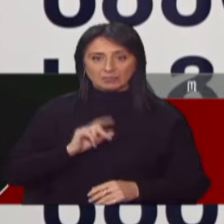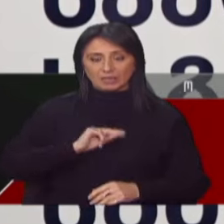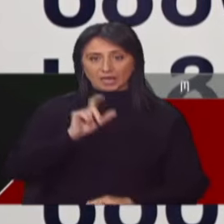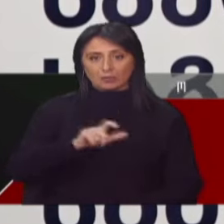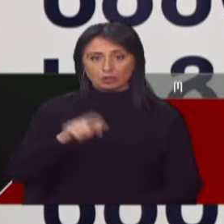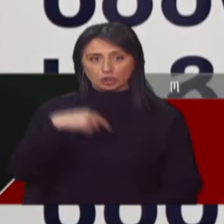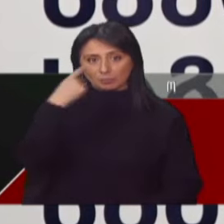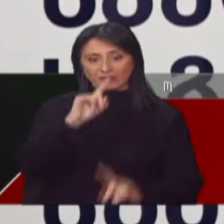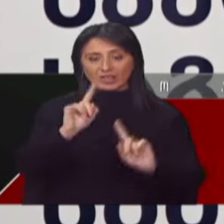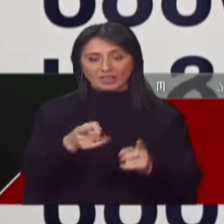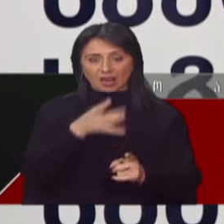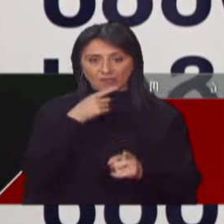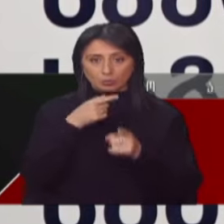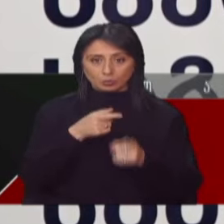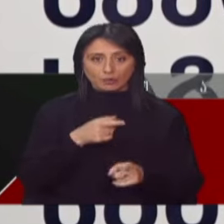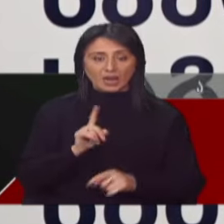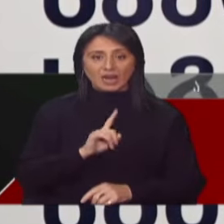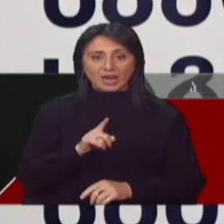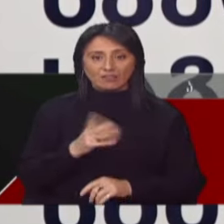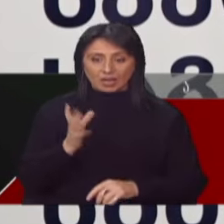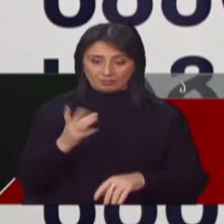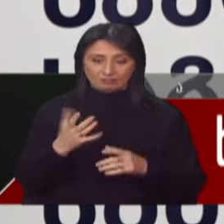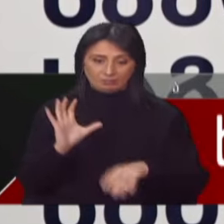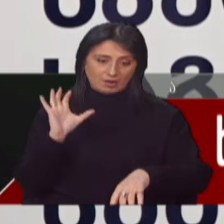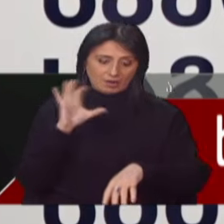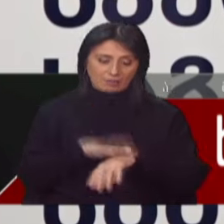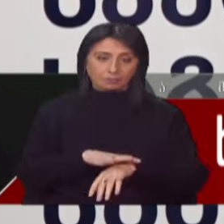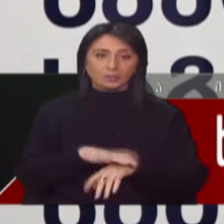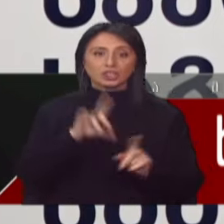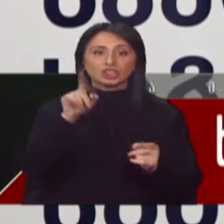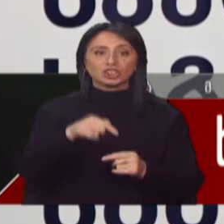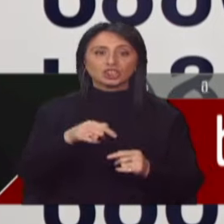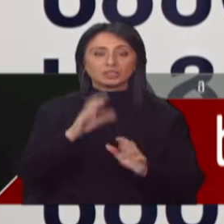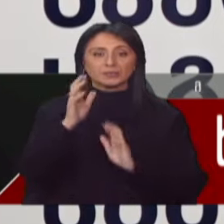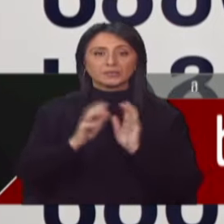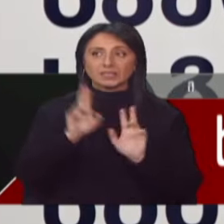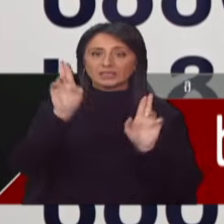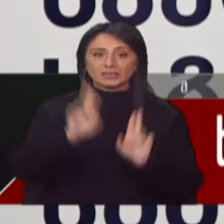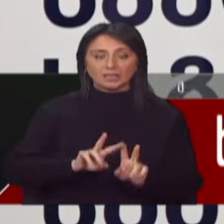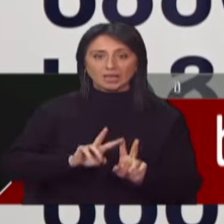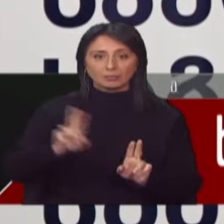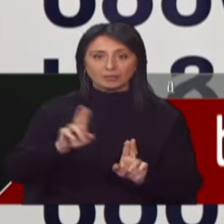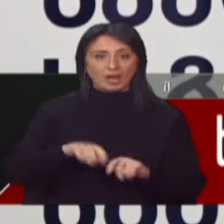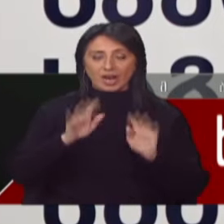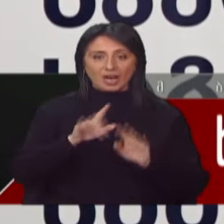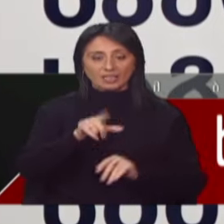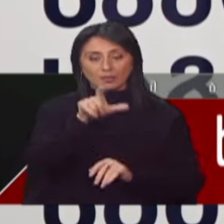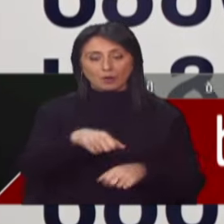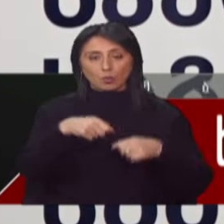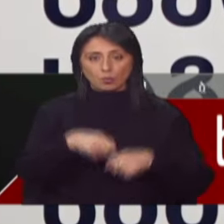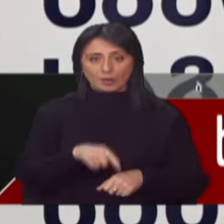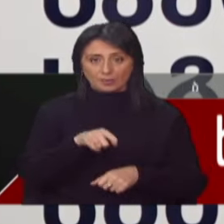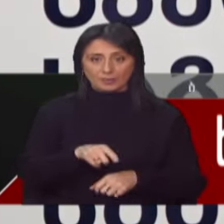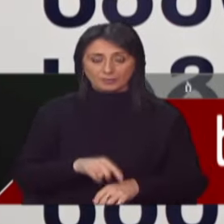Tanamshnomle, Babiris, Takao Bistros, Rata, Helborkilis, Gamoqeneba, Shesabamebodes, Saertashoriso, Standardebs, Daairqos, Dakavebuli,